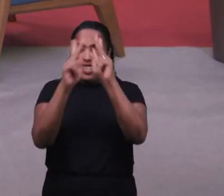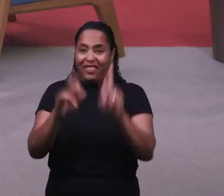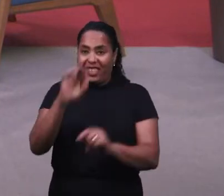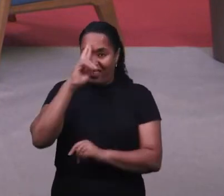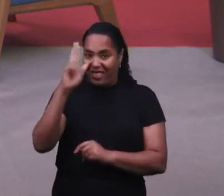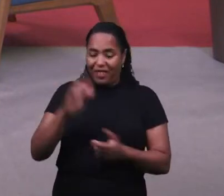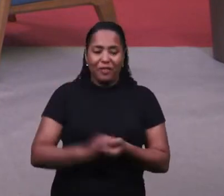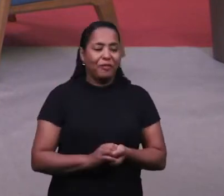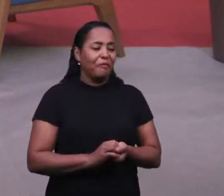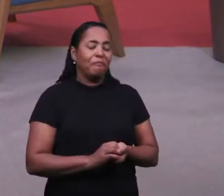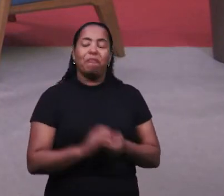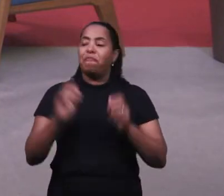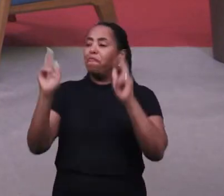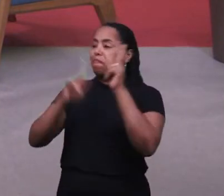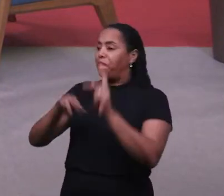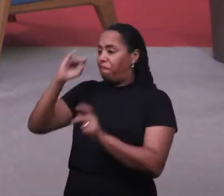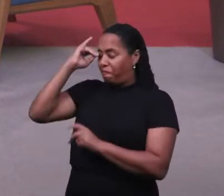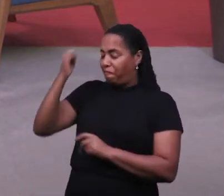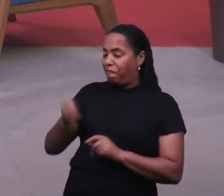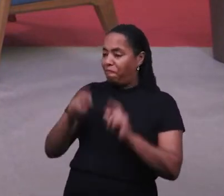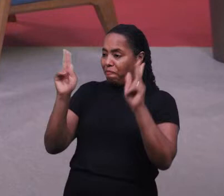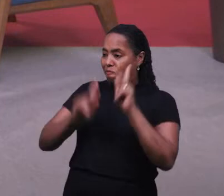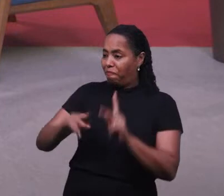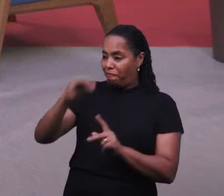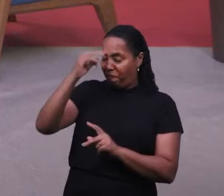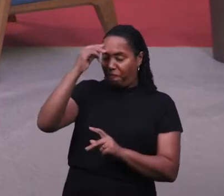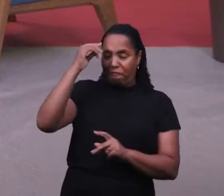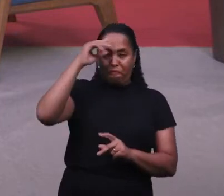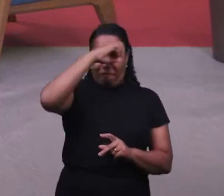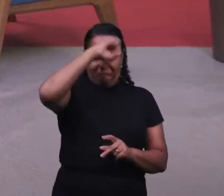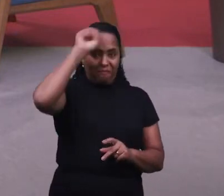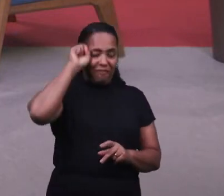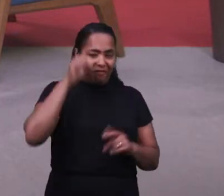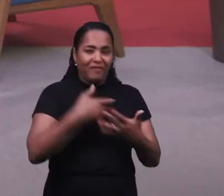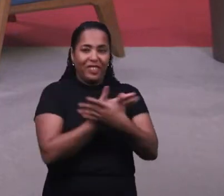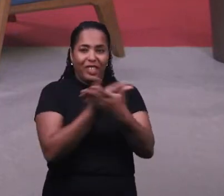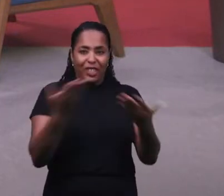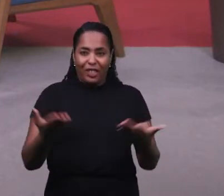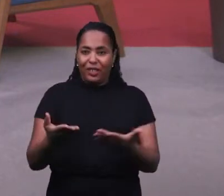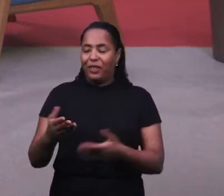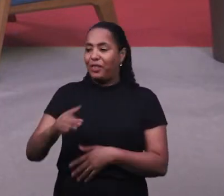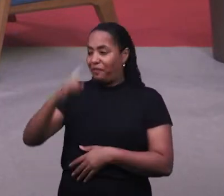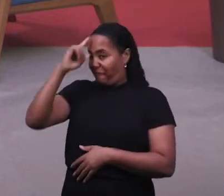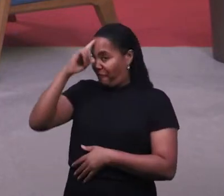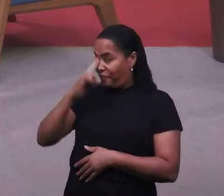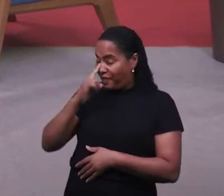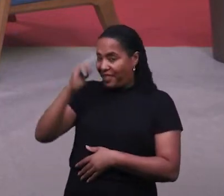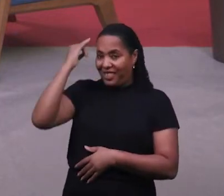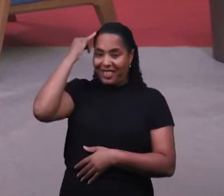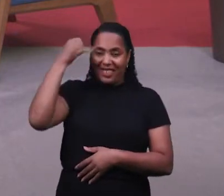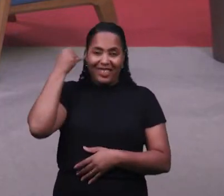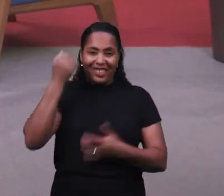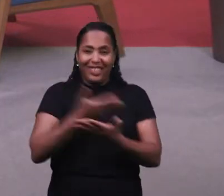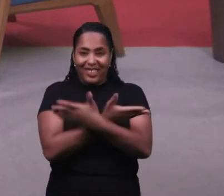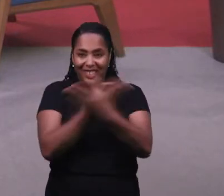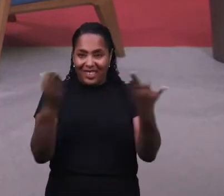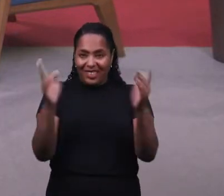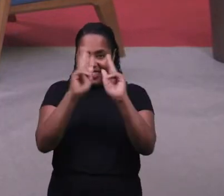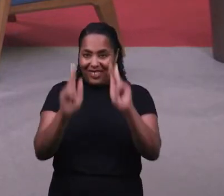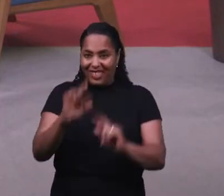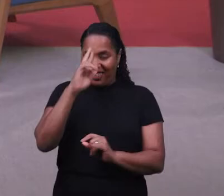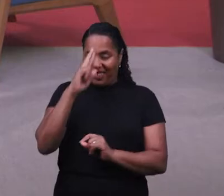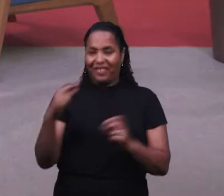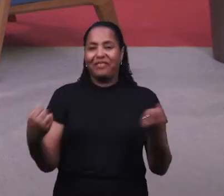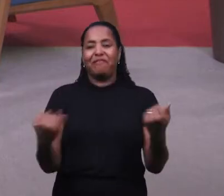Encore une fois, c'est une joie d'être avec vous. La paix du Seigneur. La paix du Seigneur, Josias, la paix du Seigneur, Sergio, la paix du Seigneur à tous. La paix du Seigneur, Daniel, Josias